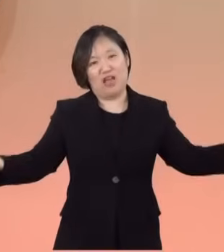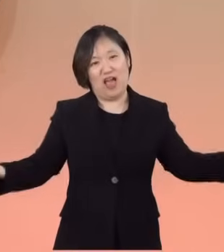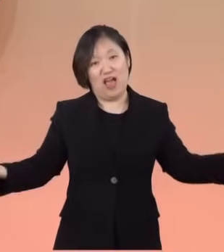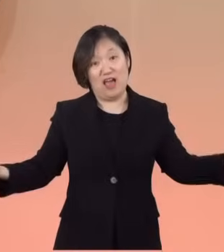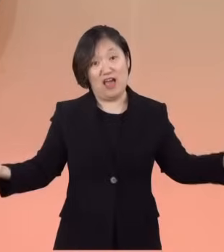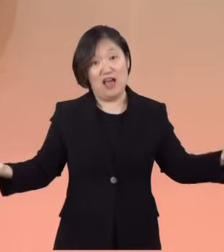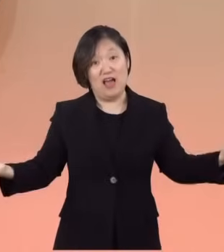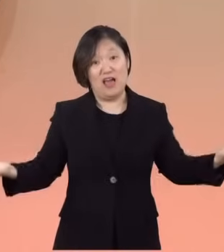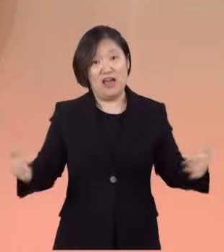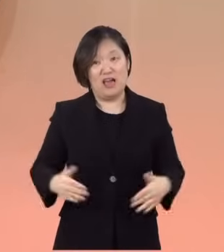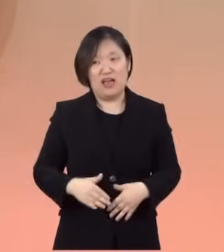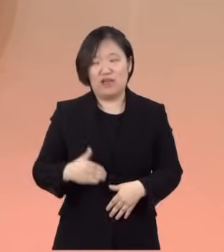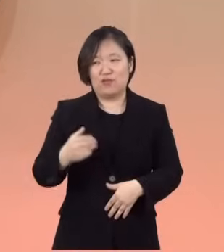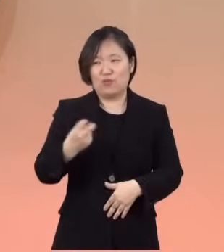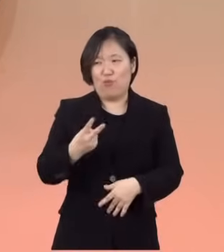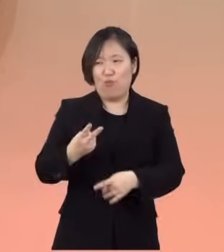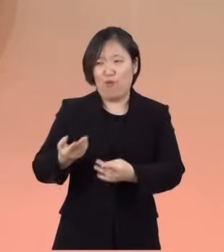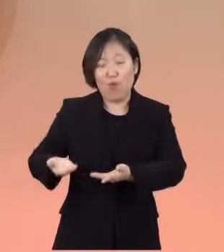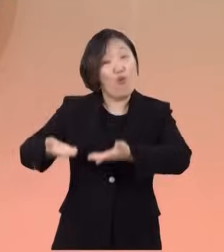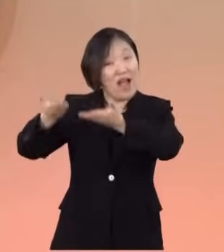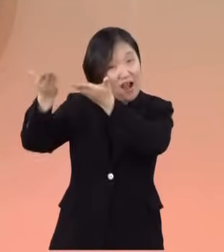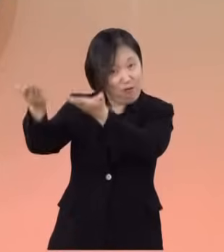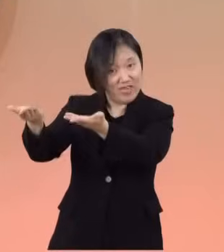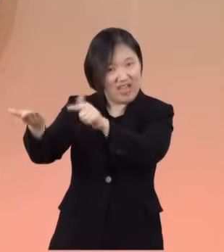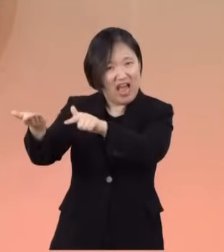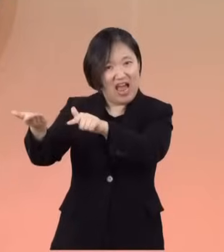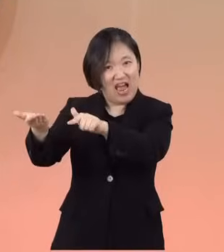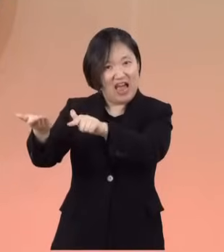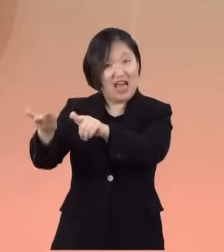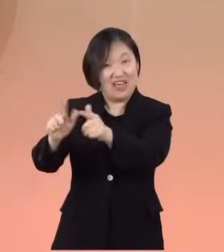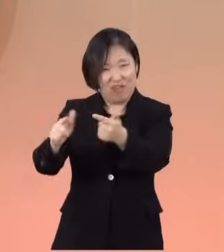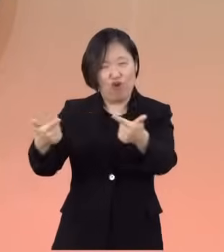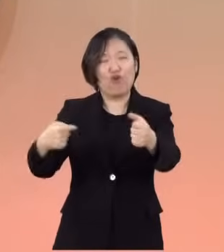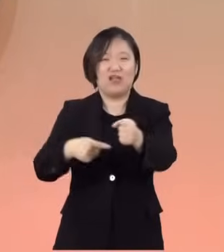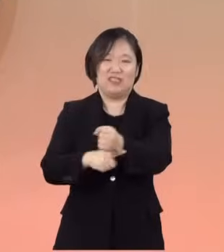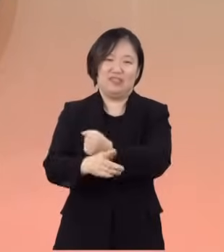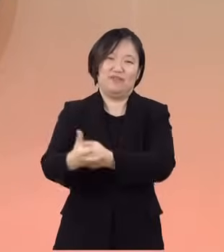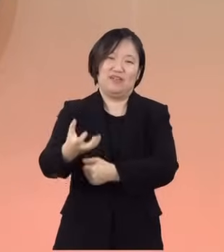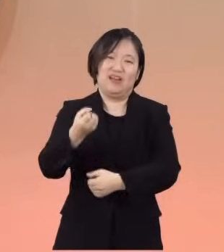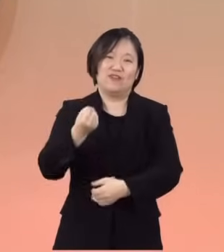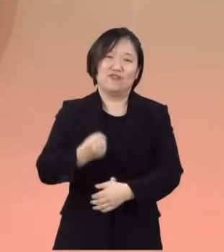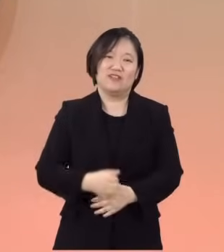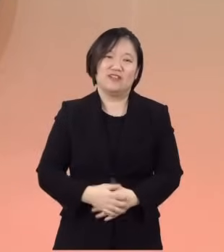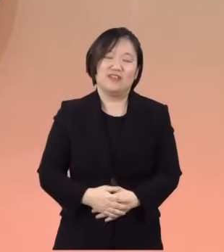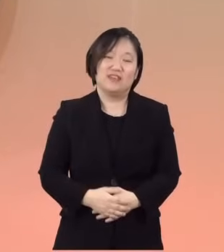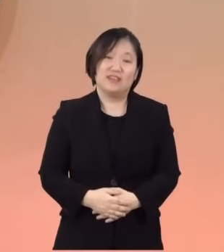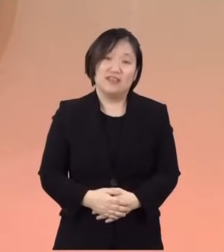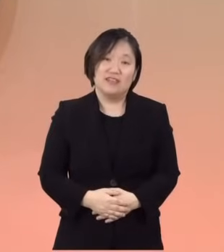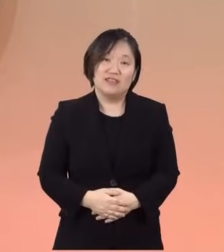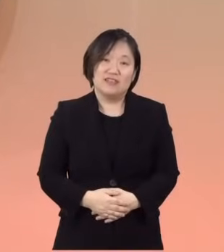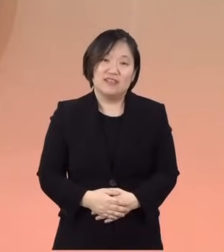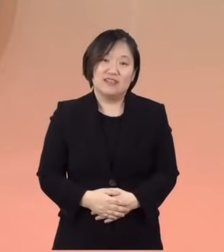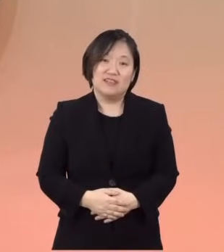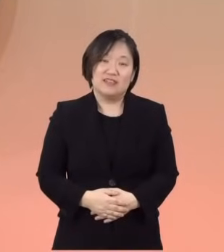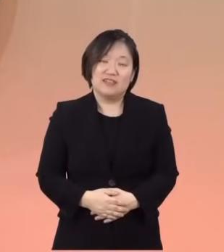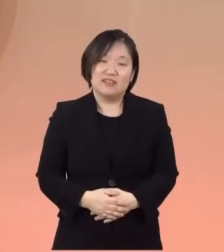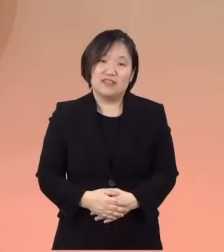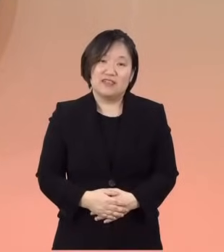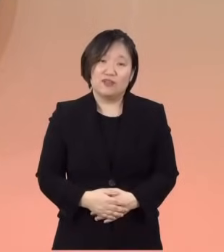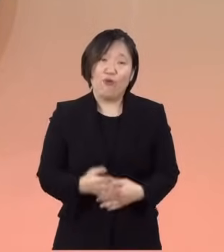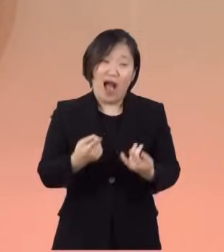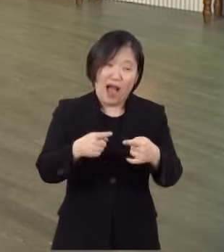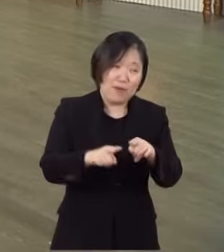나누다 베풀다 공양 올리다 등등의 여러 뜻을 담고 있습니다